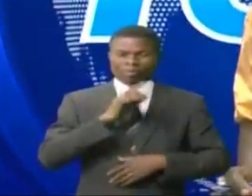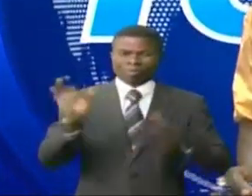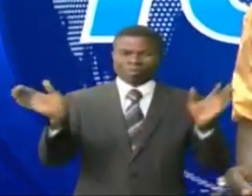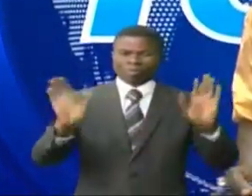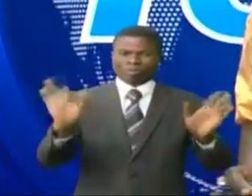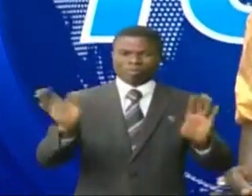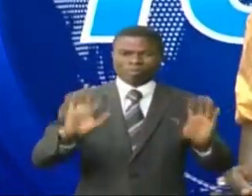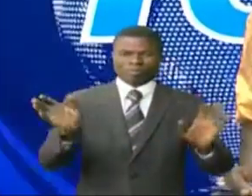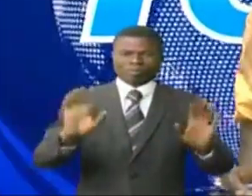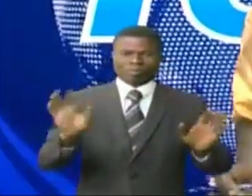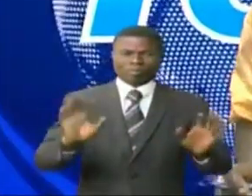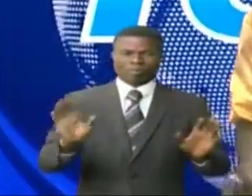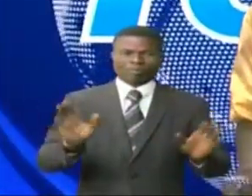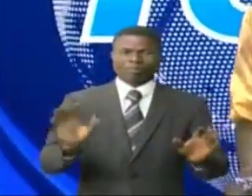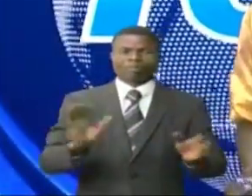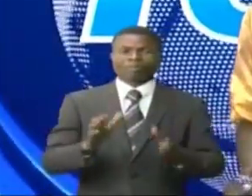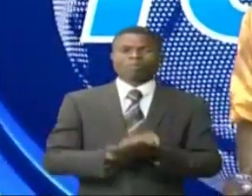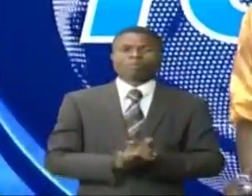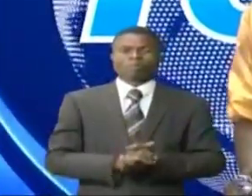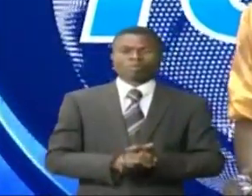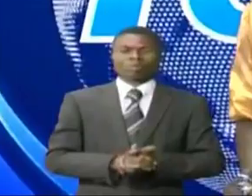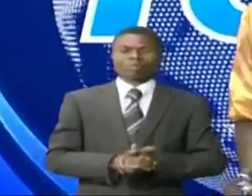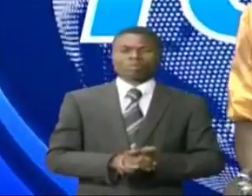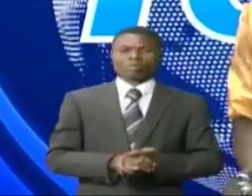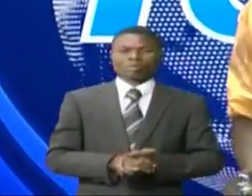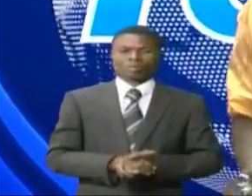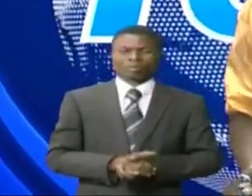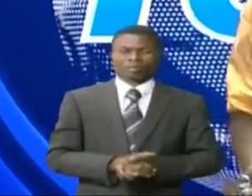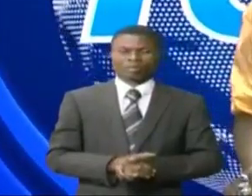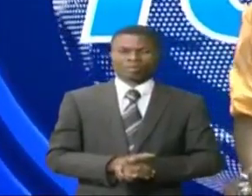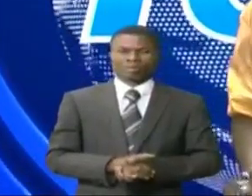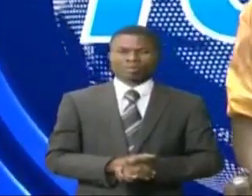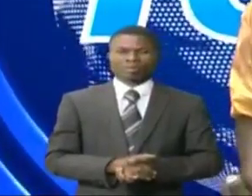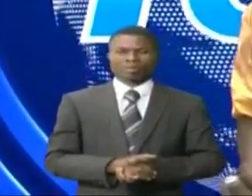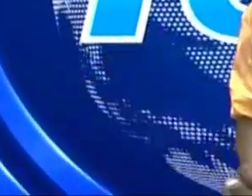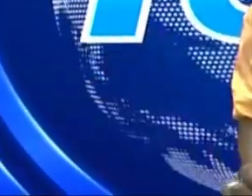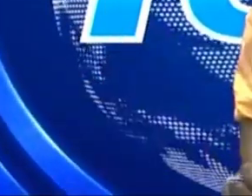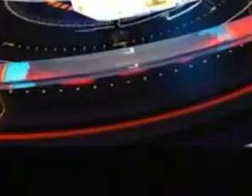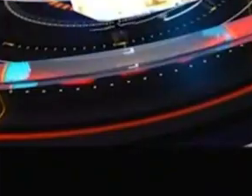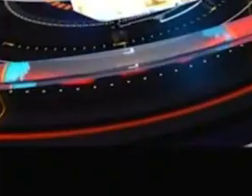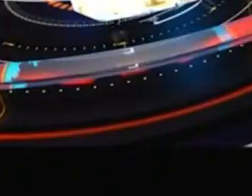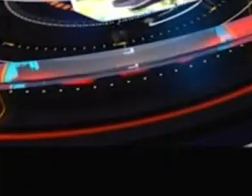à la même heure, si Dieu le veut. Excellente suite de programme sur nos antennes. Au revoir.